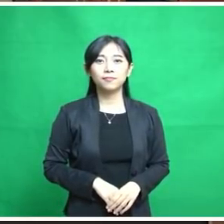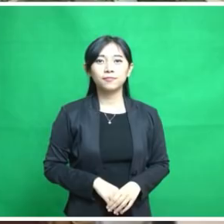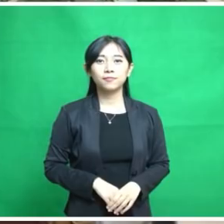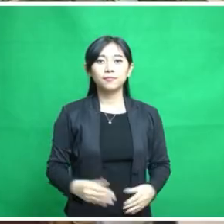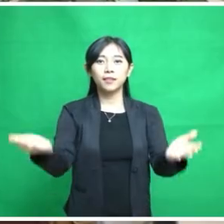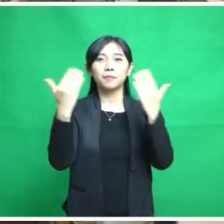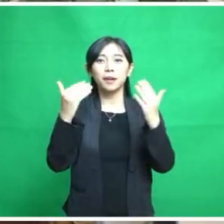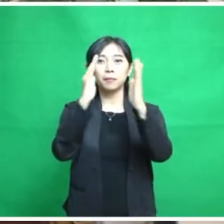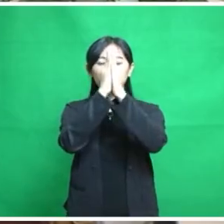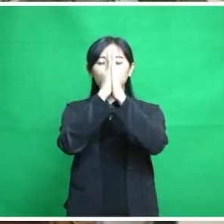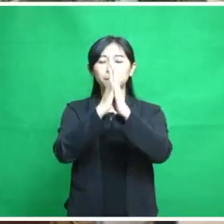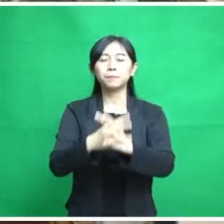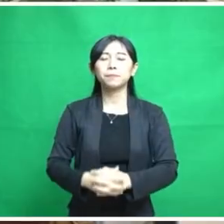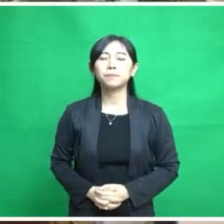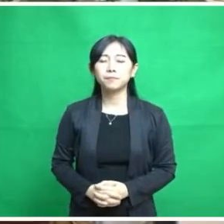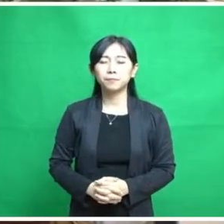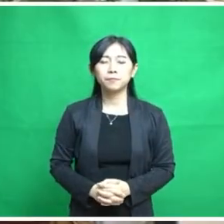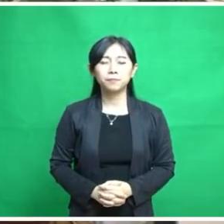Mari kita berdoa.